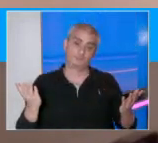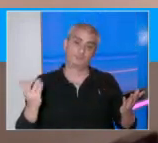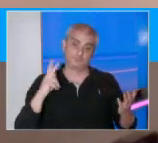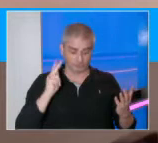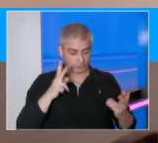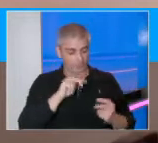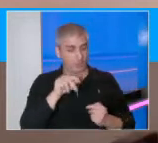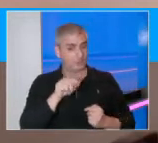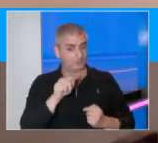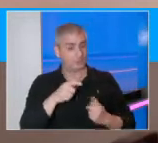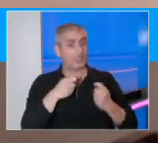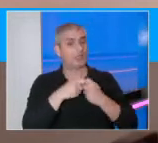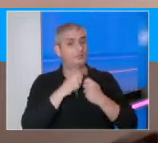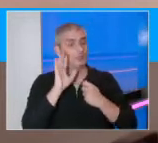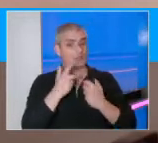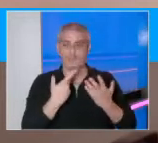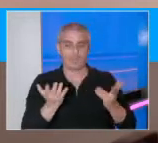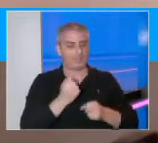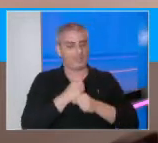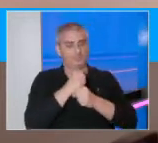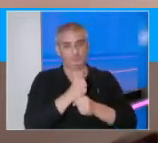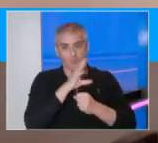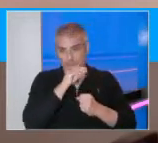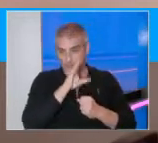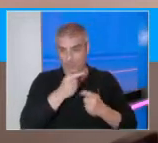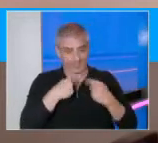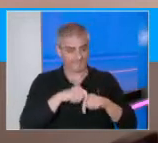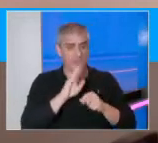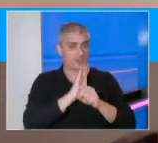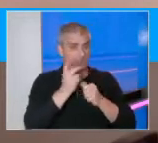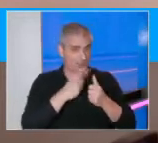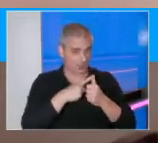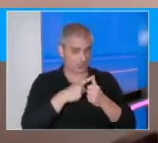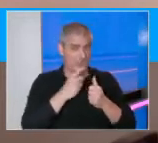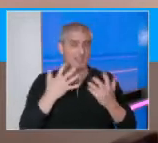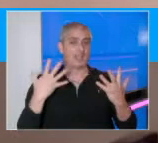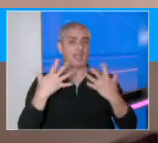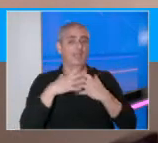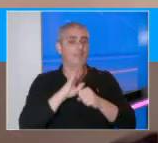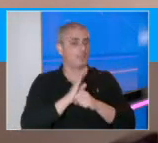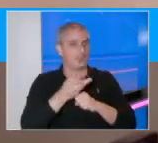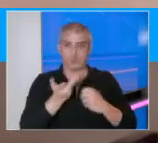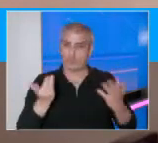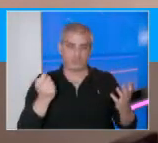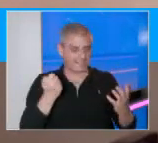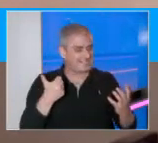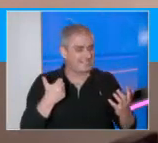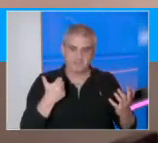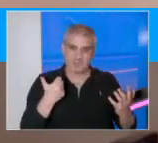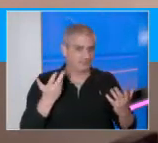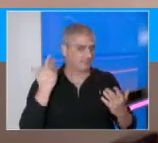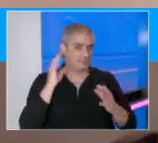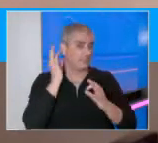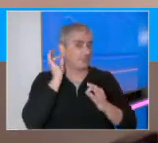ושוב, הנושא הזה קשור גם להיעדר הייצוג. דיברנו על ועדת הקורונה, על הקבינט הקורונה, שכמעט ולא היו